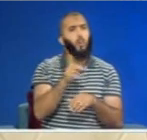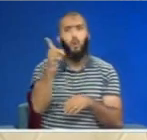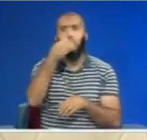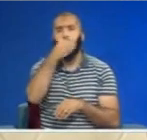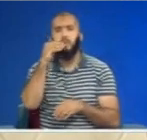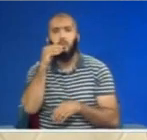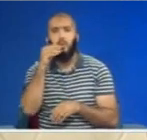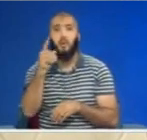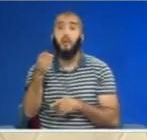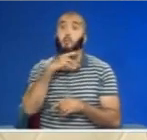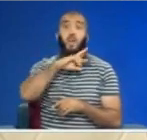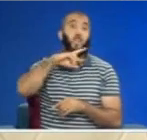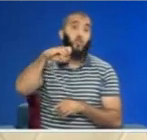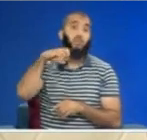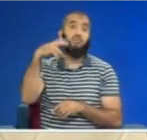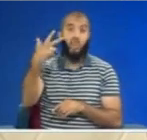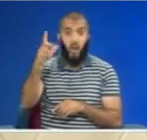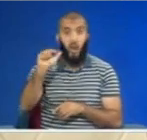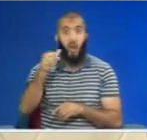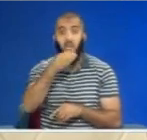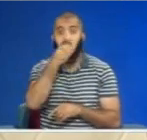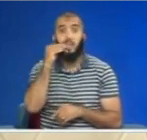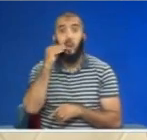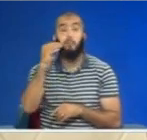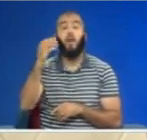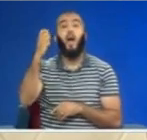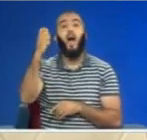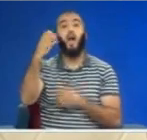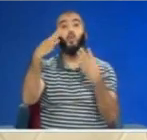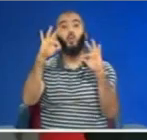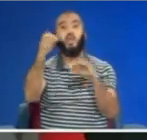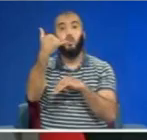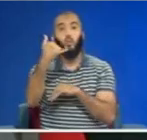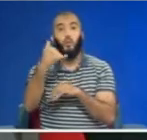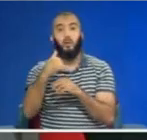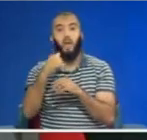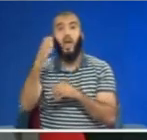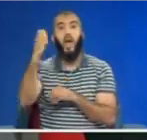بموسى منهم، فصامه ورغب في صومه.